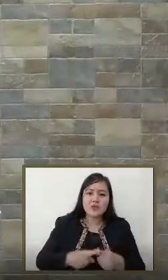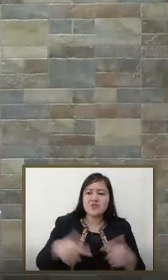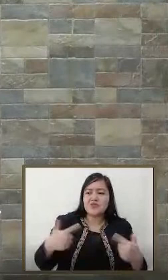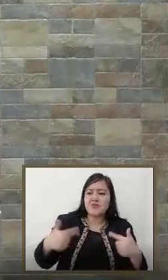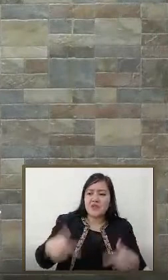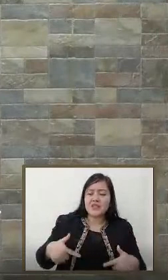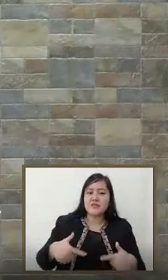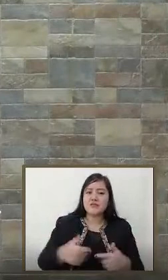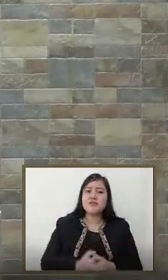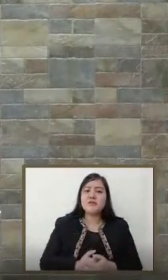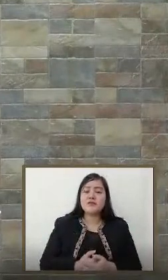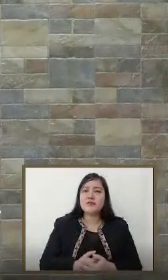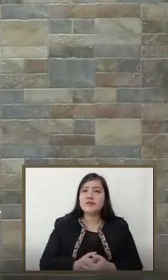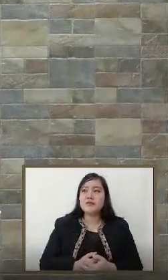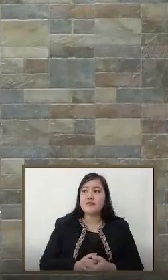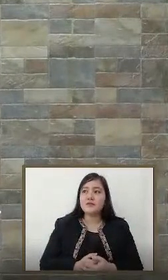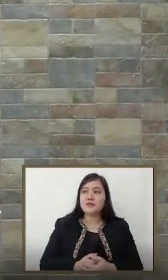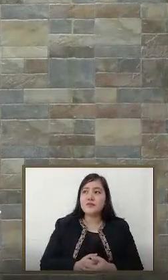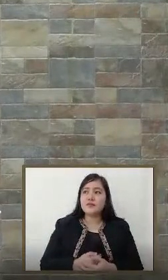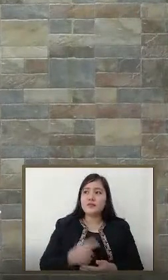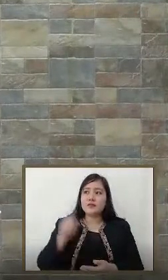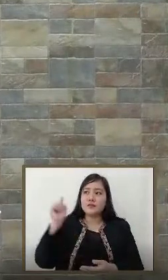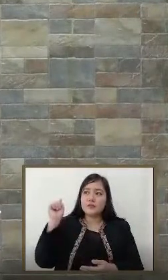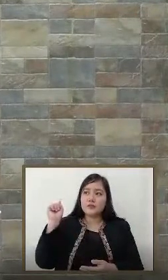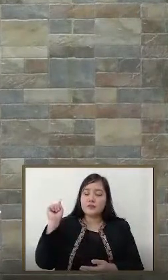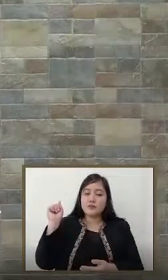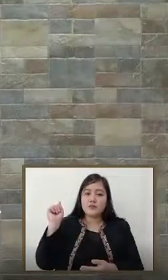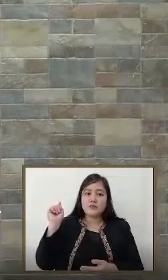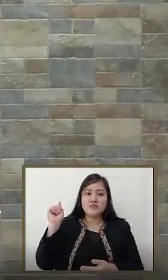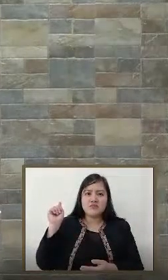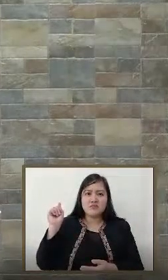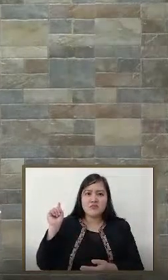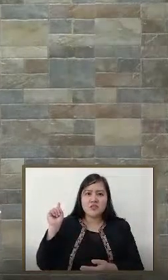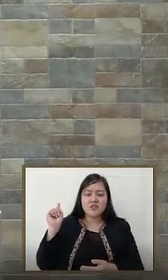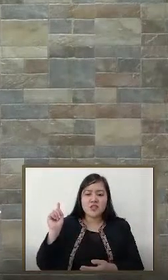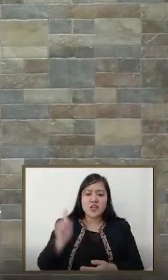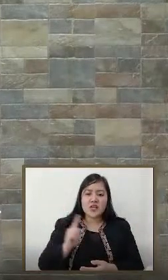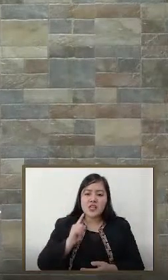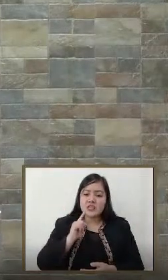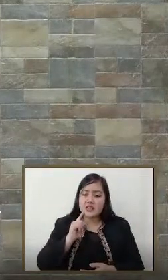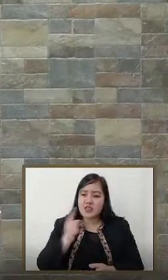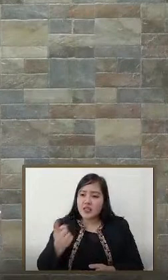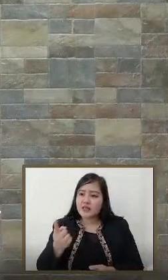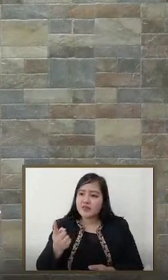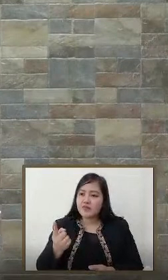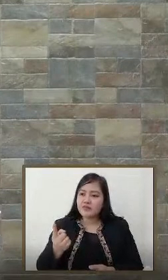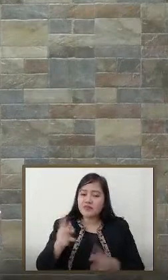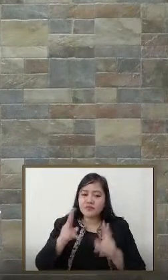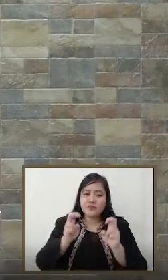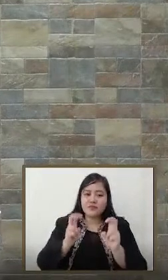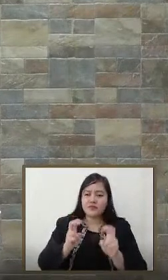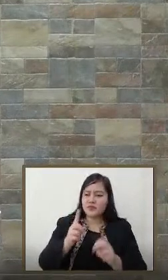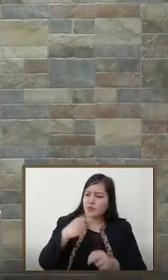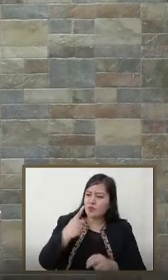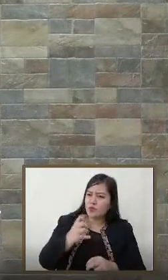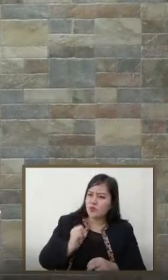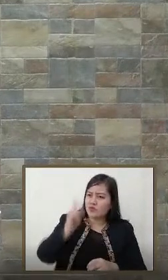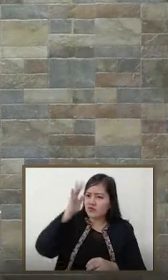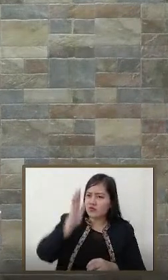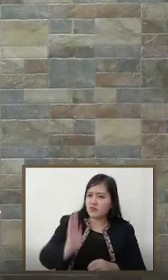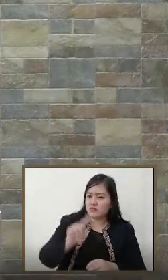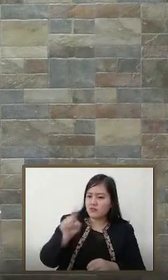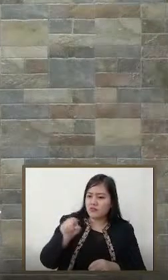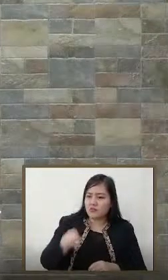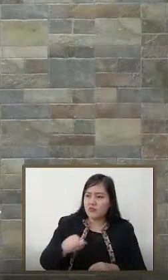Alam niyo, sabi niya, who is God? Ganun ba? So, alam naman na wala akong sinasabi doon, walang iba